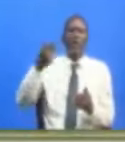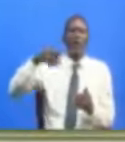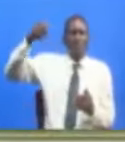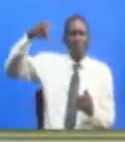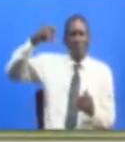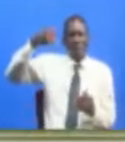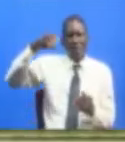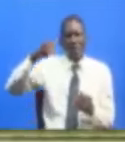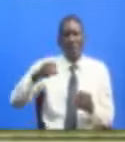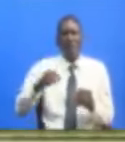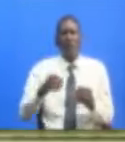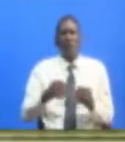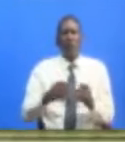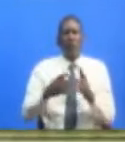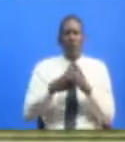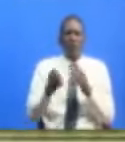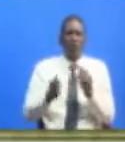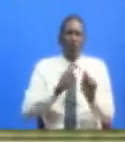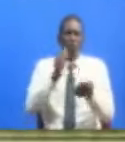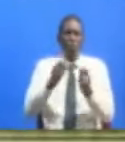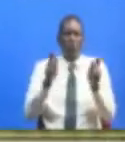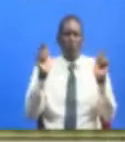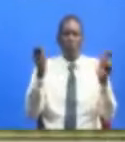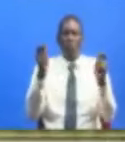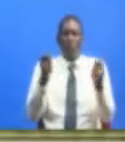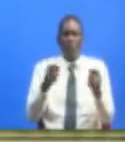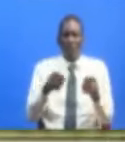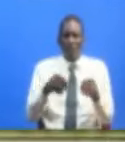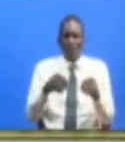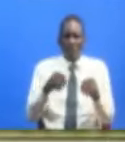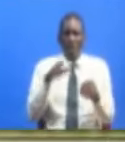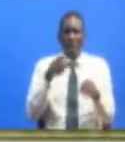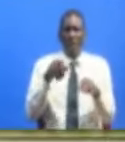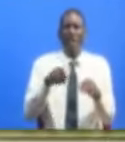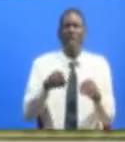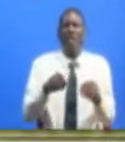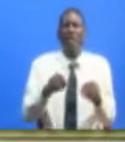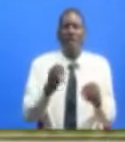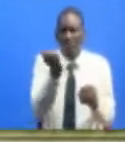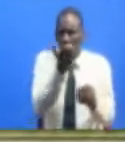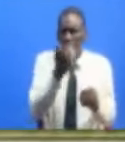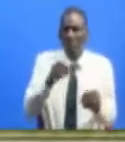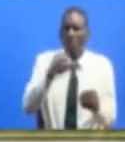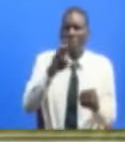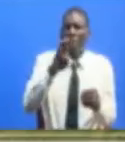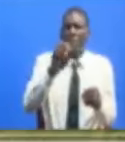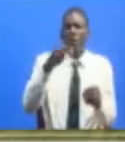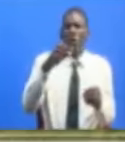kufungua kampeni yake kwa kumenyana na wenyeji Malawi katika uwanja Mbingu Nationali.